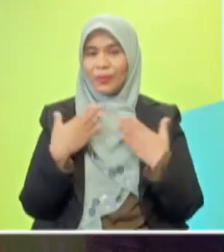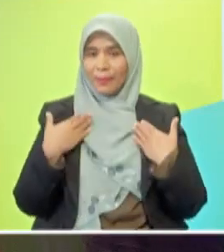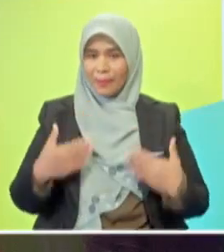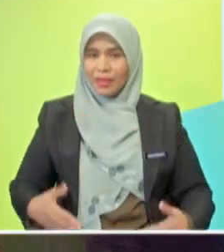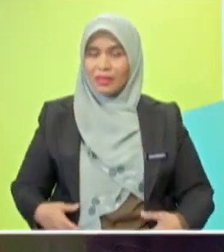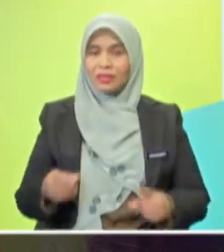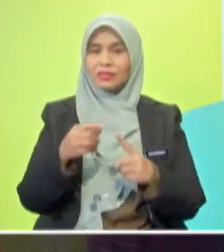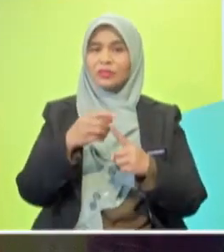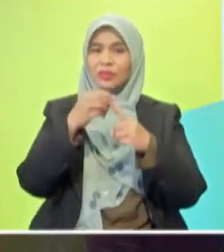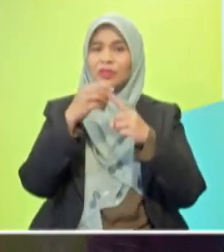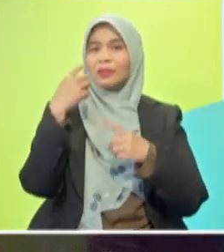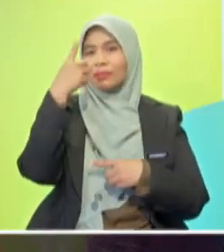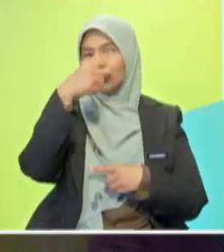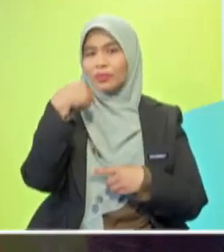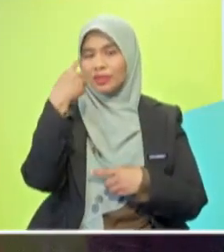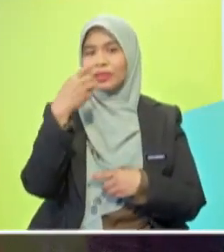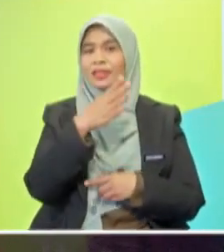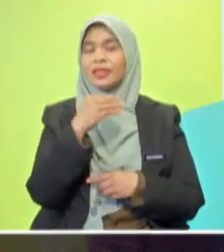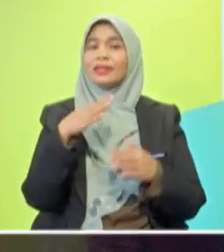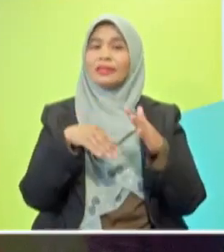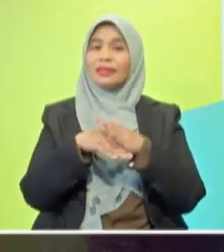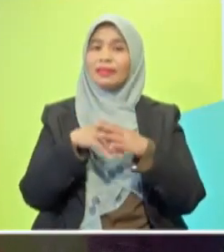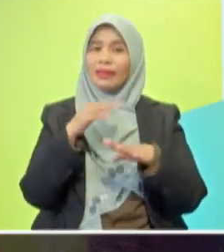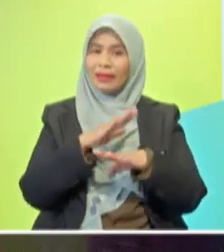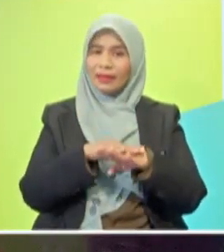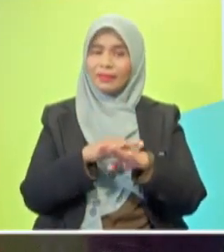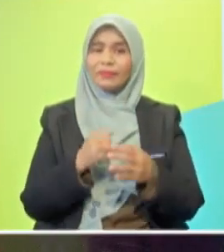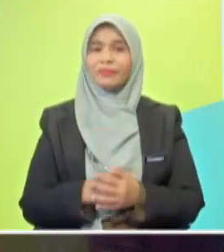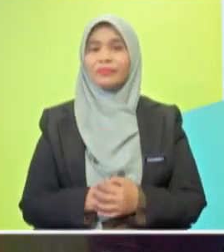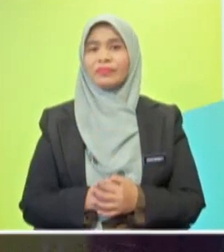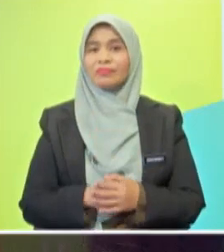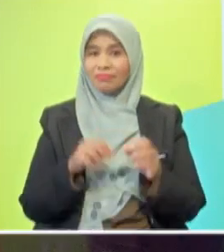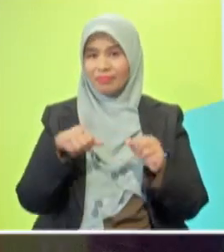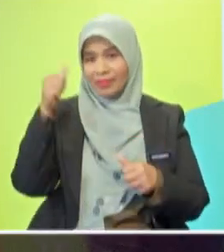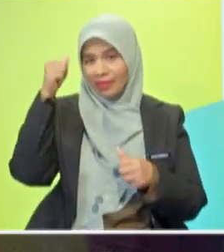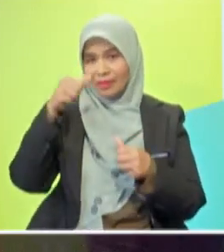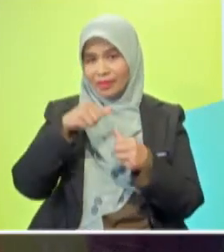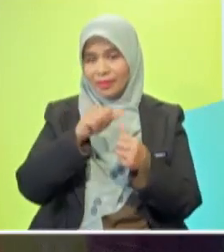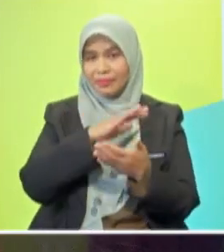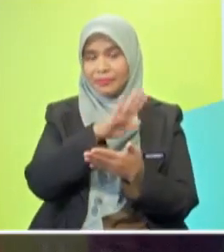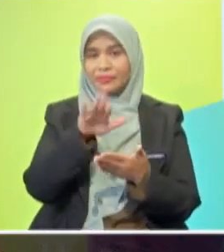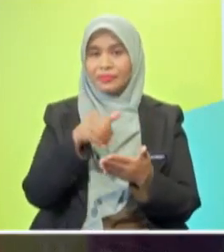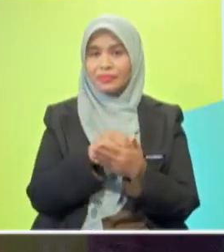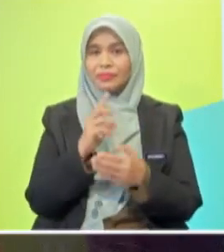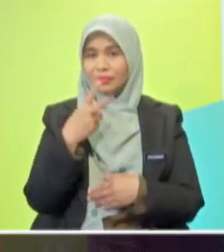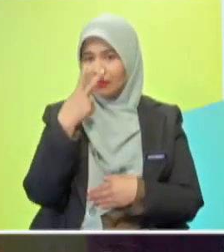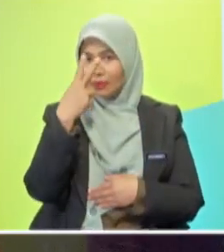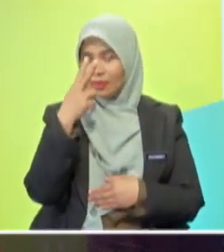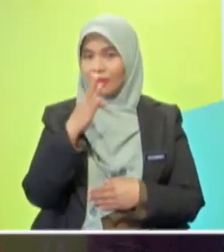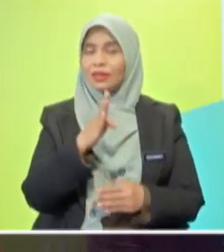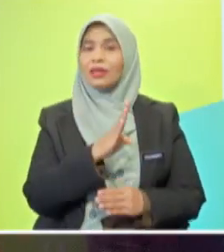kecuali muka dan tapak tangan. Ya, betul. Boleh ingat ya murid-murid? Okey, seterusnya kita lihat